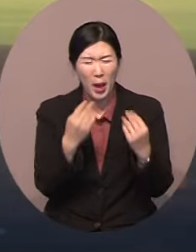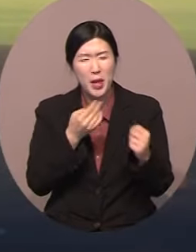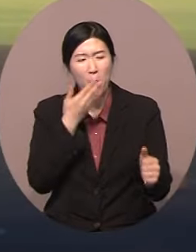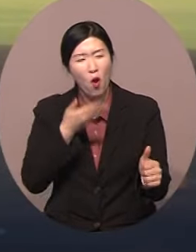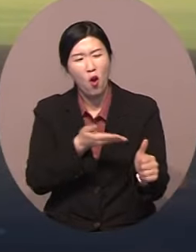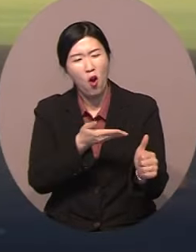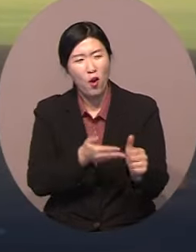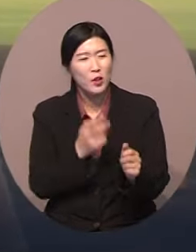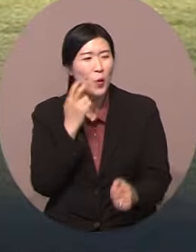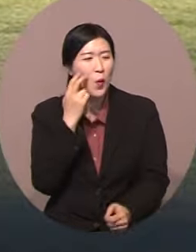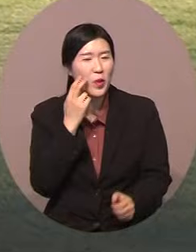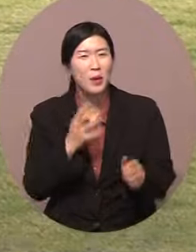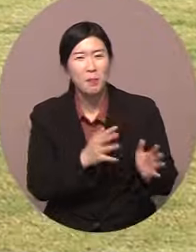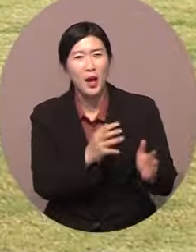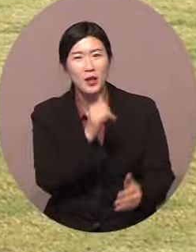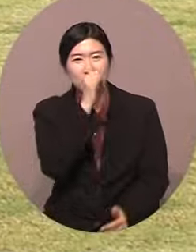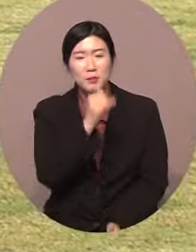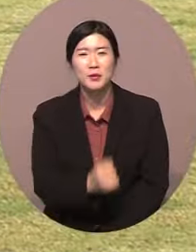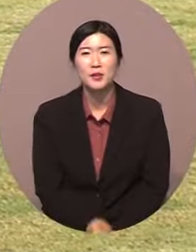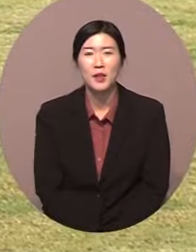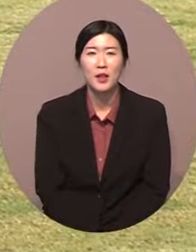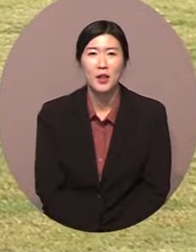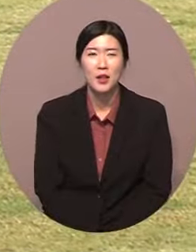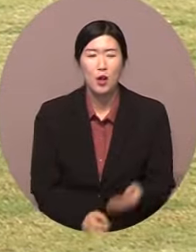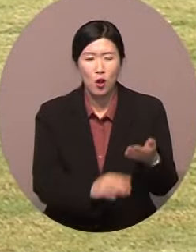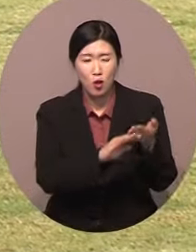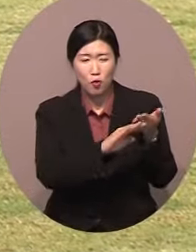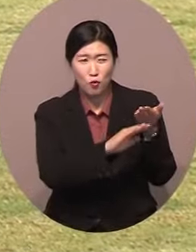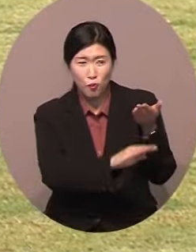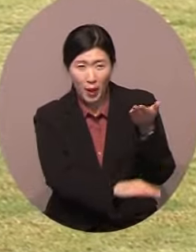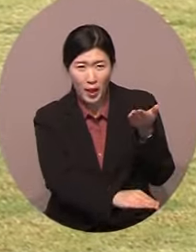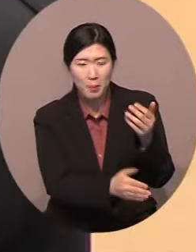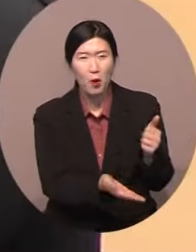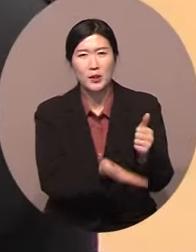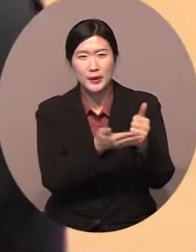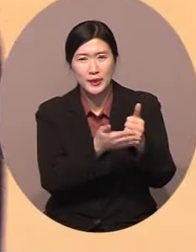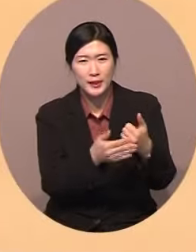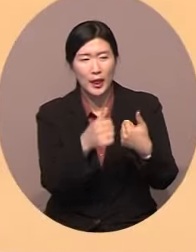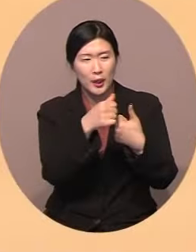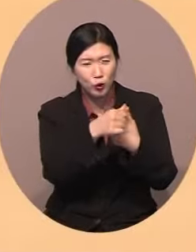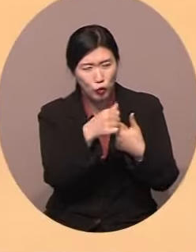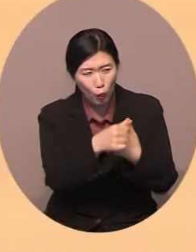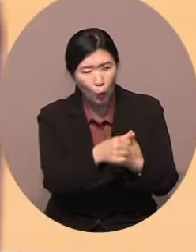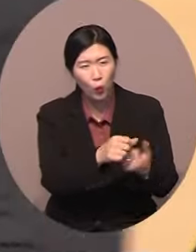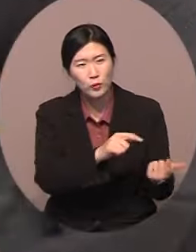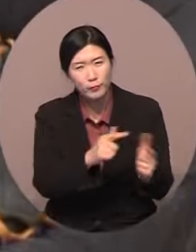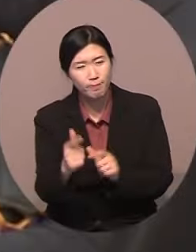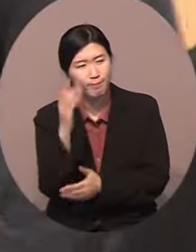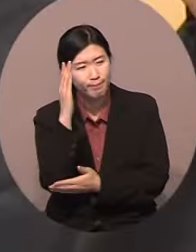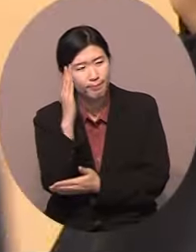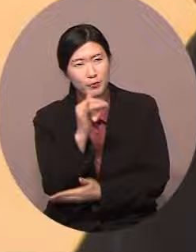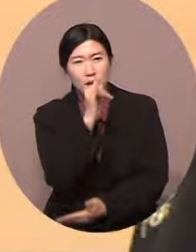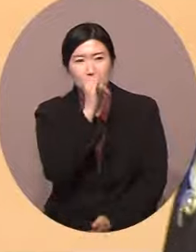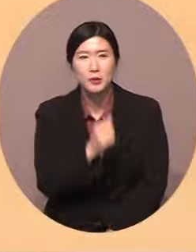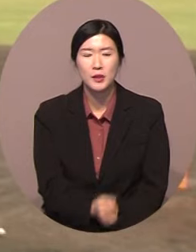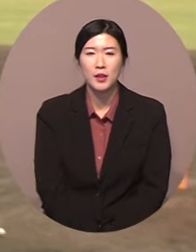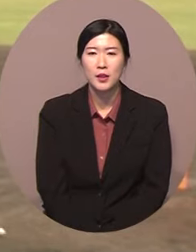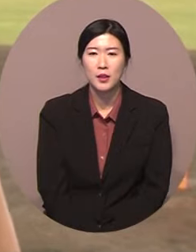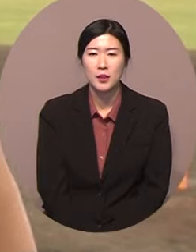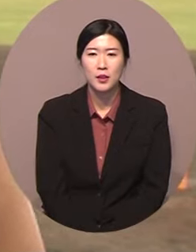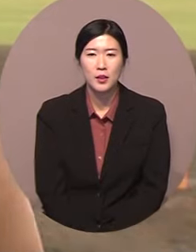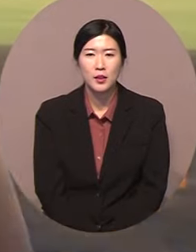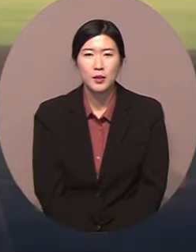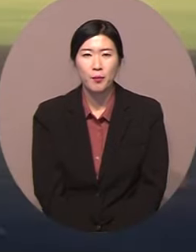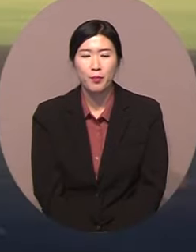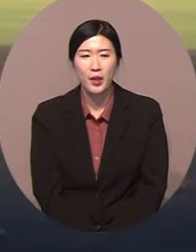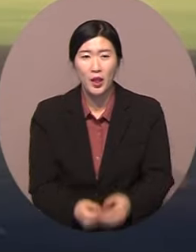많이 먹으라고 했습니다. 까마득한 후배들에게 칭찬과 함께 따뜻한 조언도 아끼지 않았습니다. 경기를